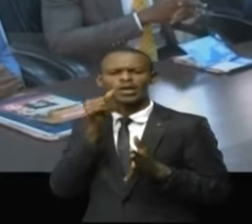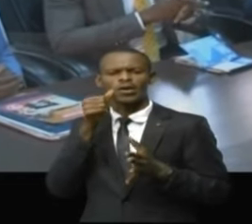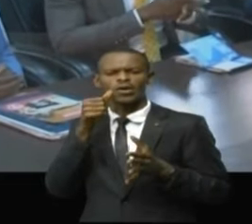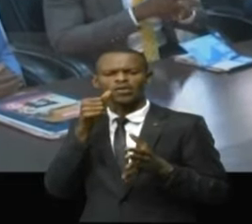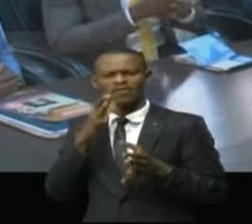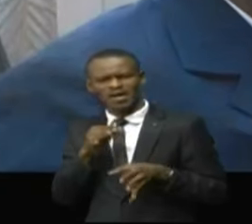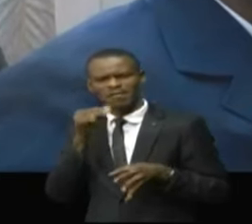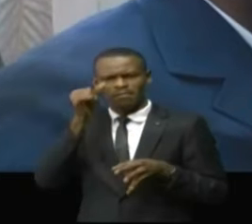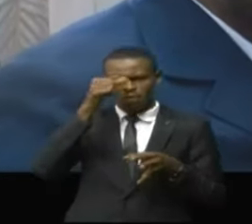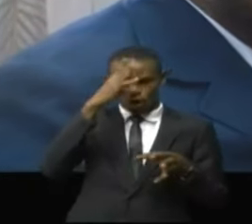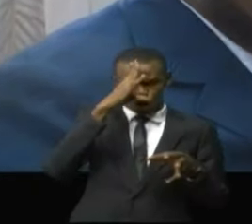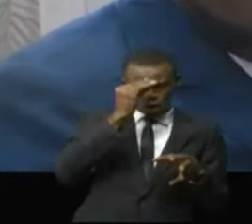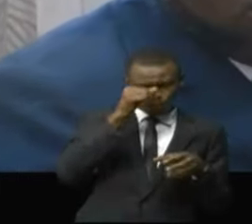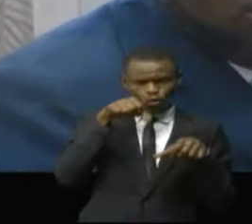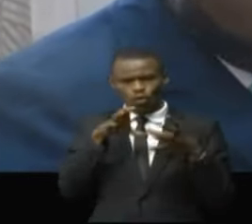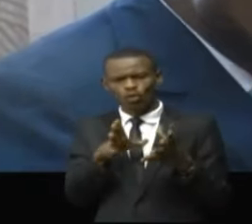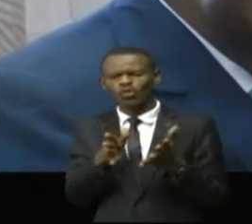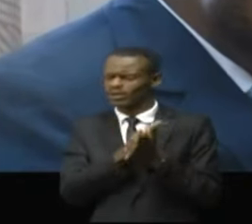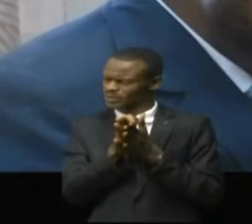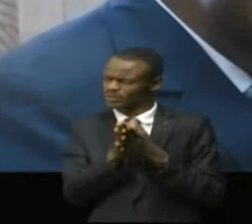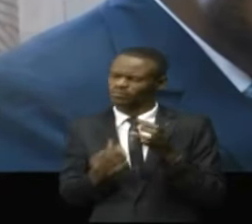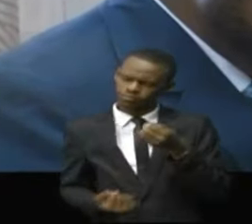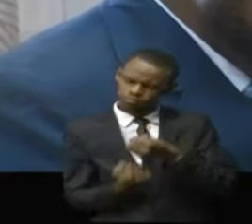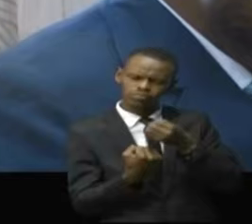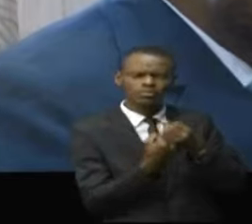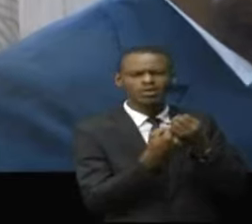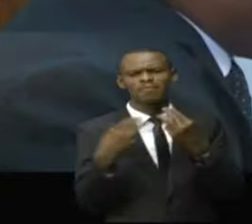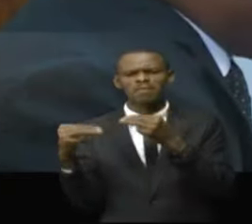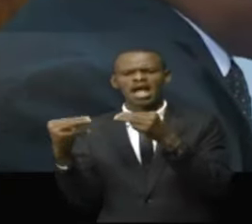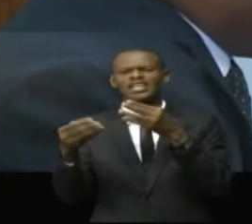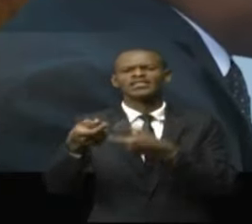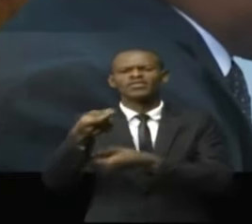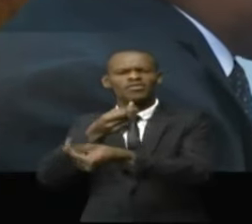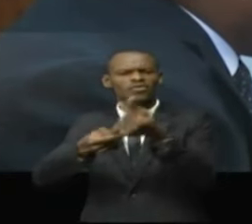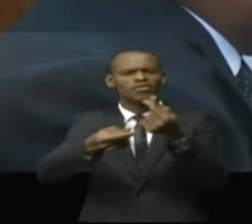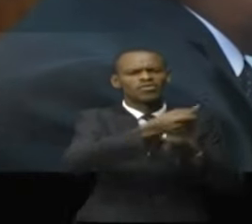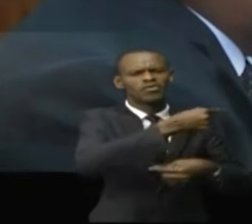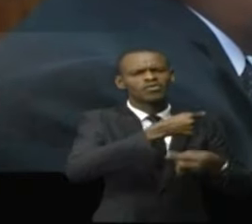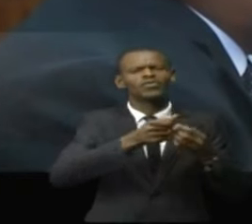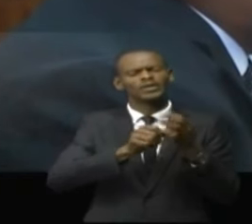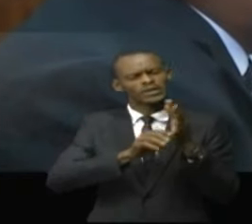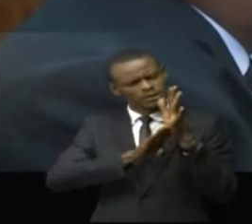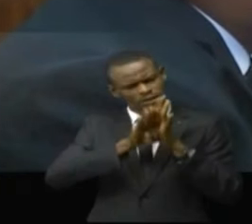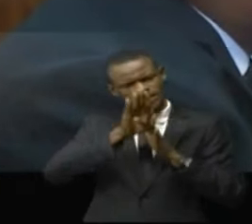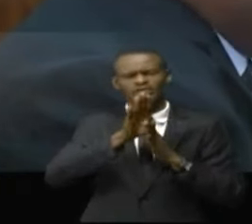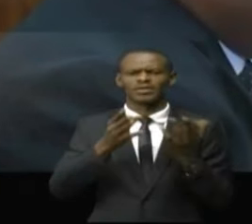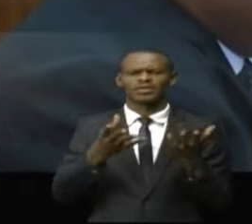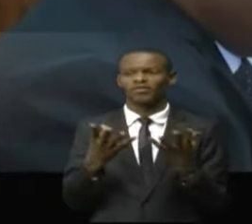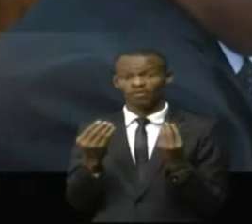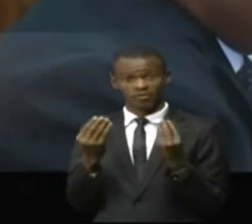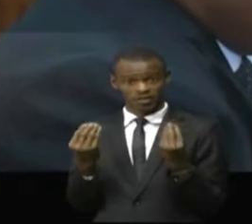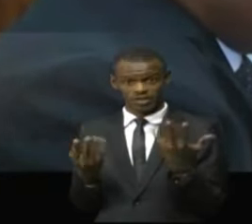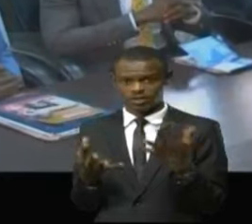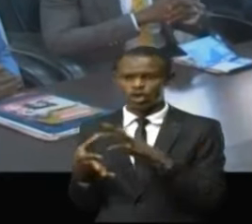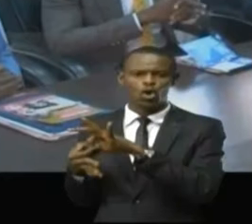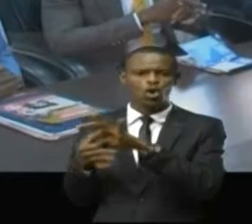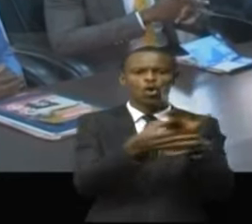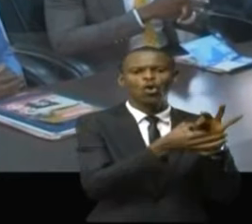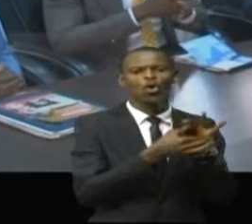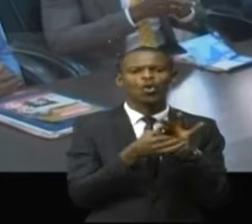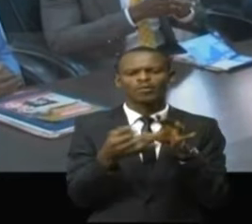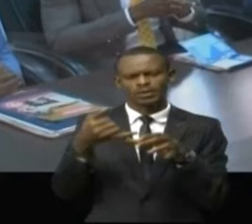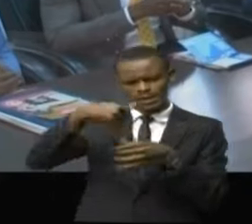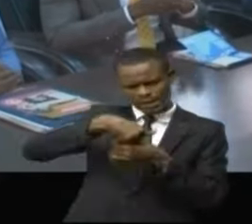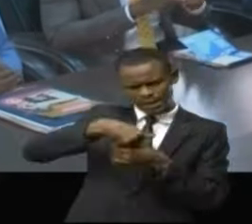progrès économiques et sociaux durables dans tous les États membres à travers le renforcement de l'intégration et de la coopération dans tous